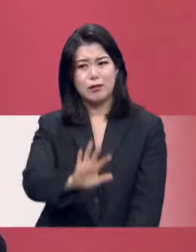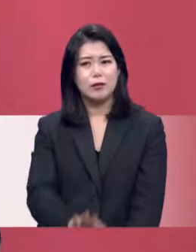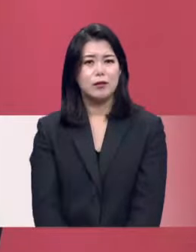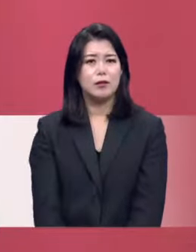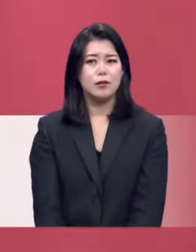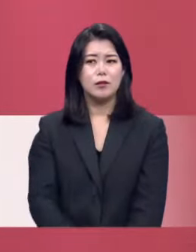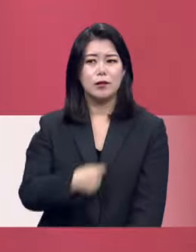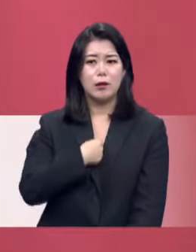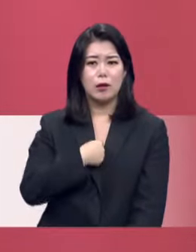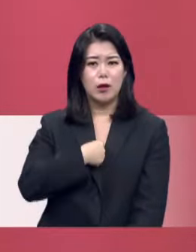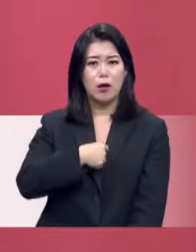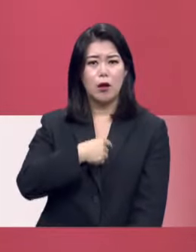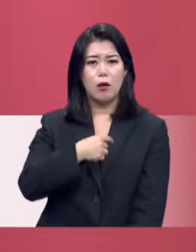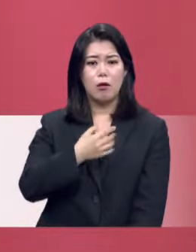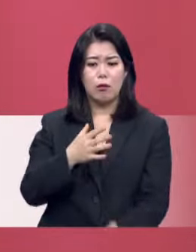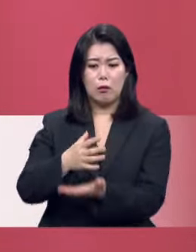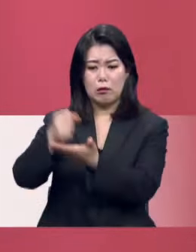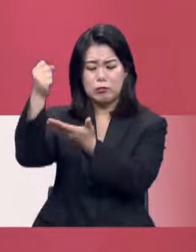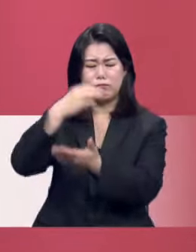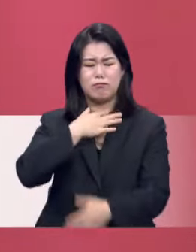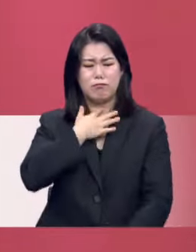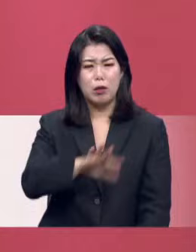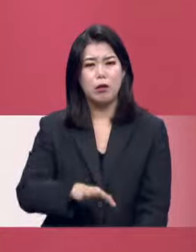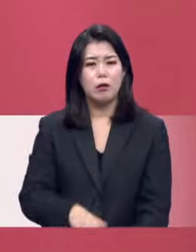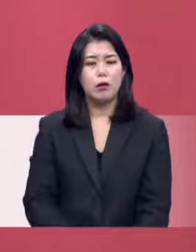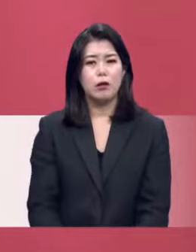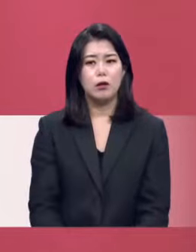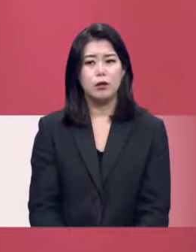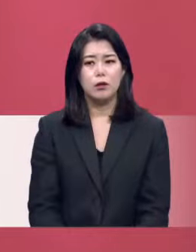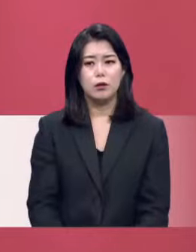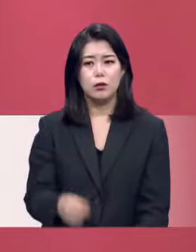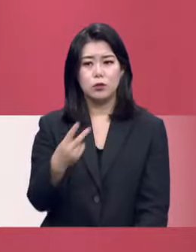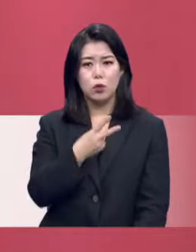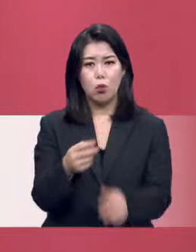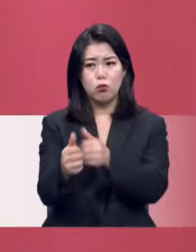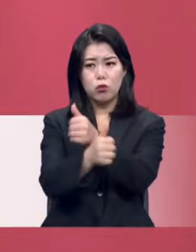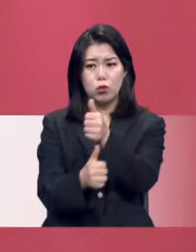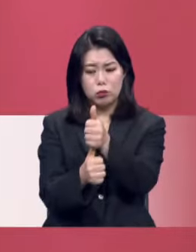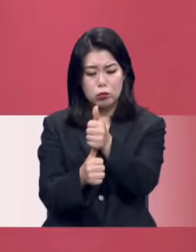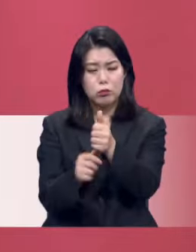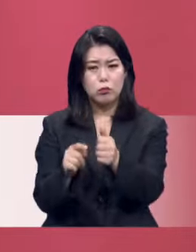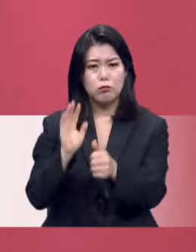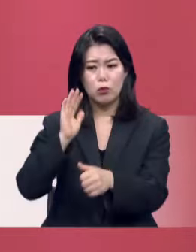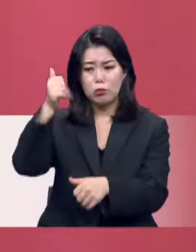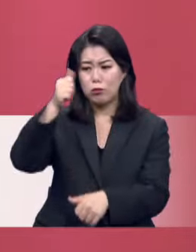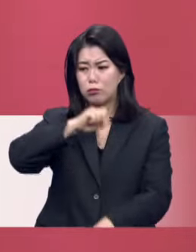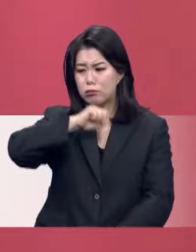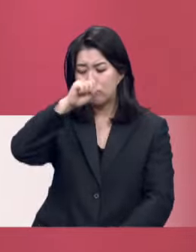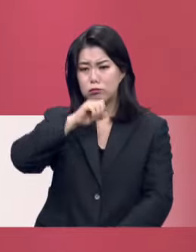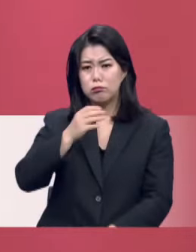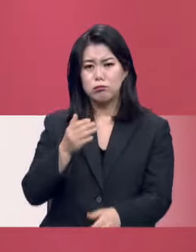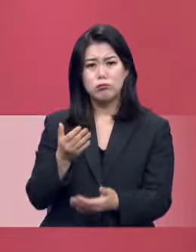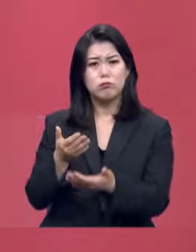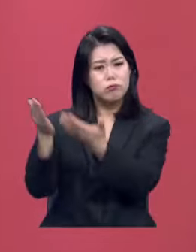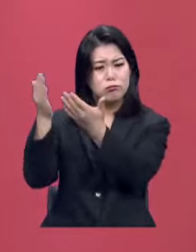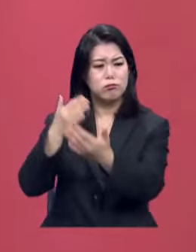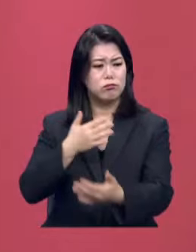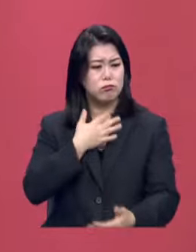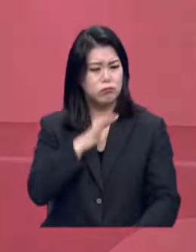거예요 전는 100% 가져간 적이 없어요 그리고 공관 위원들 그분들도 가져갈 이유가